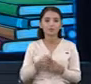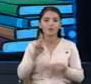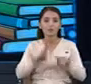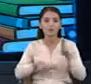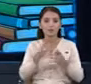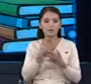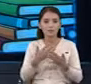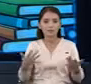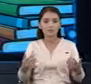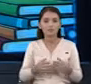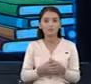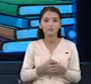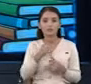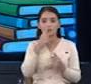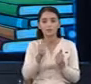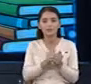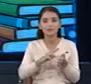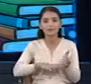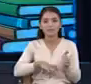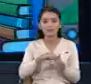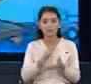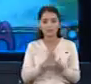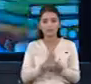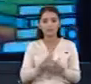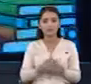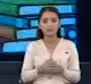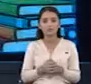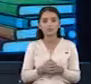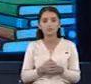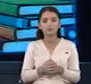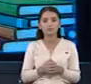тетрадь, краски, рядом еще и кисточка,